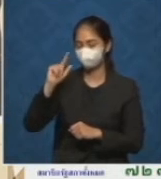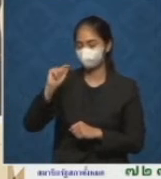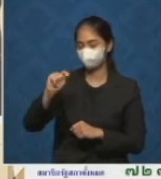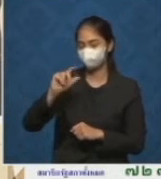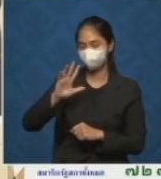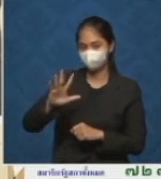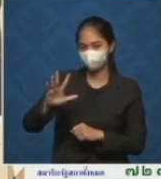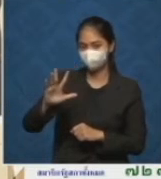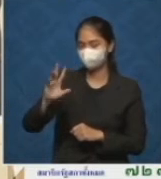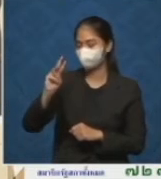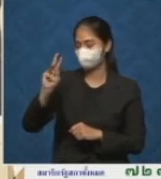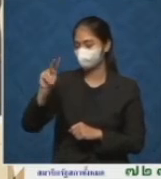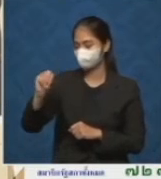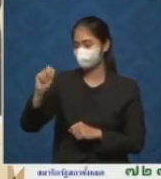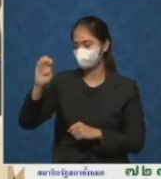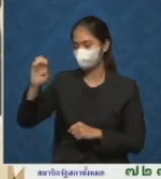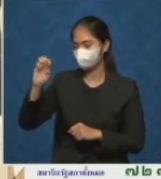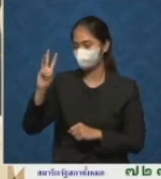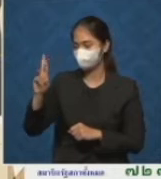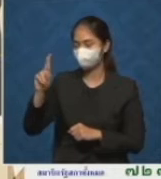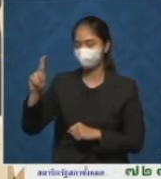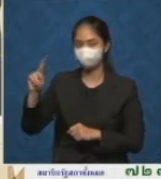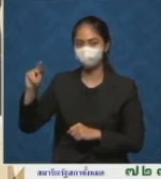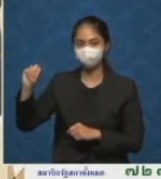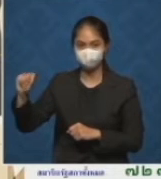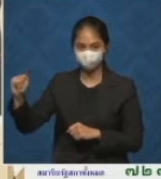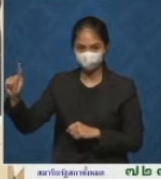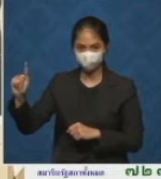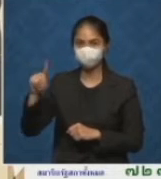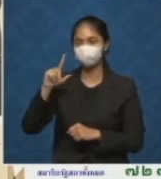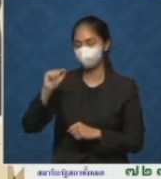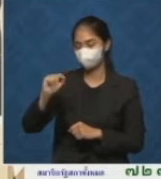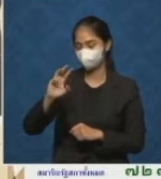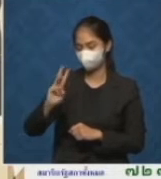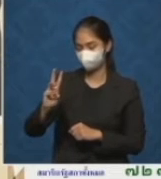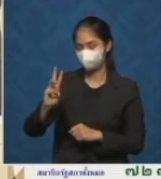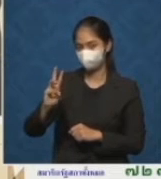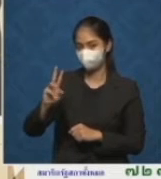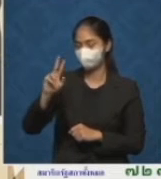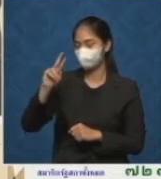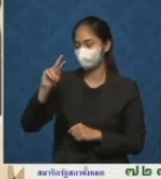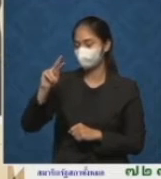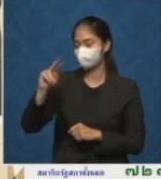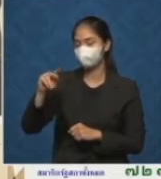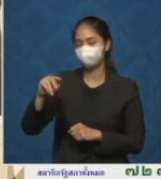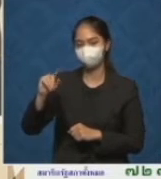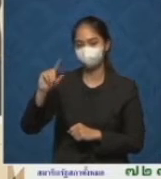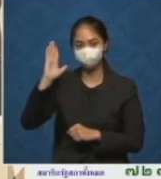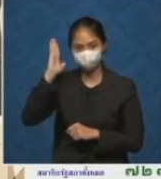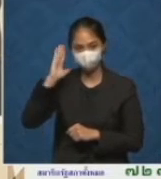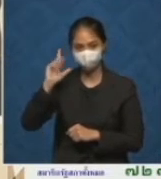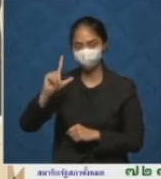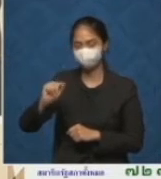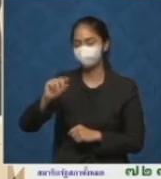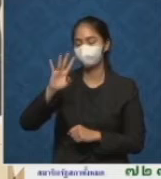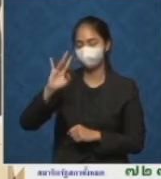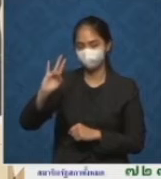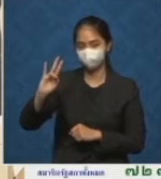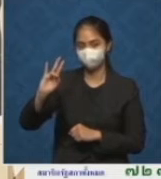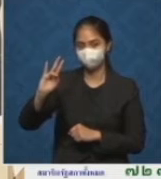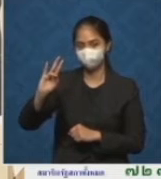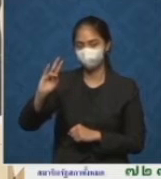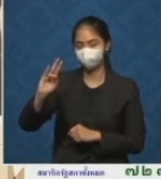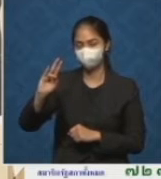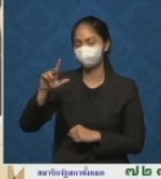วัฒน์สมบูรณ์26นายธีรศักดิ์วรรณปัญญา27